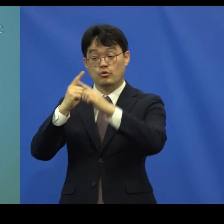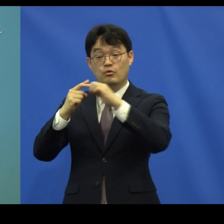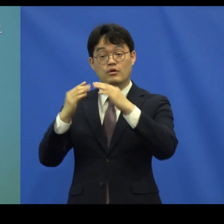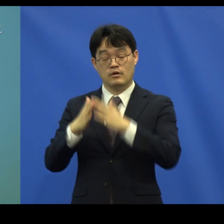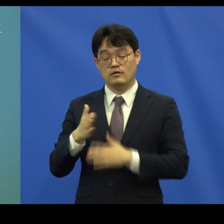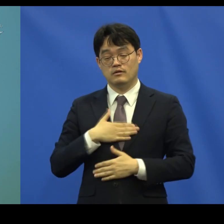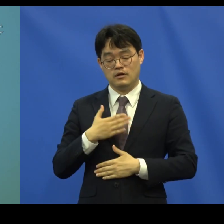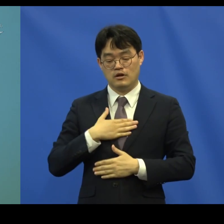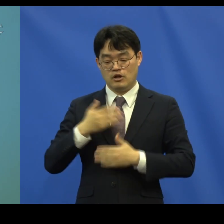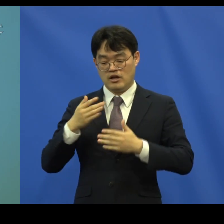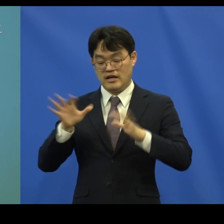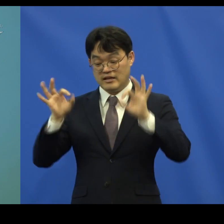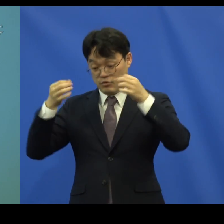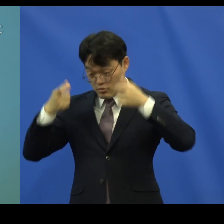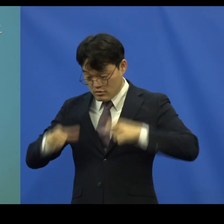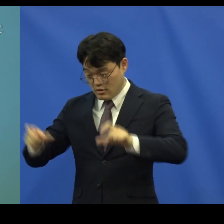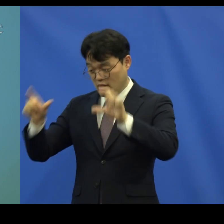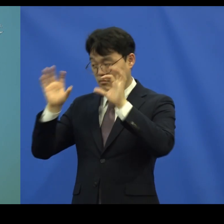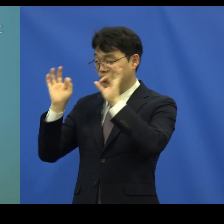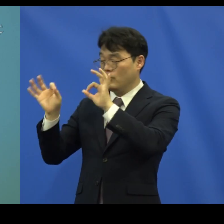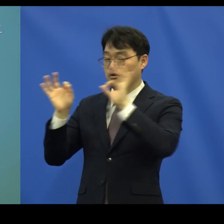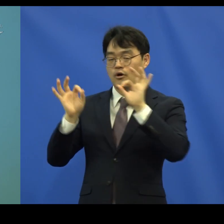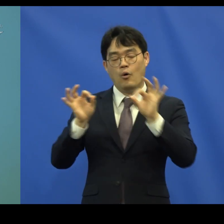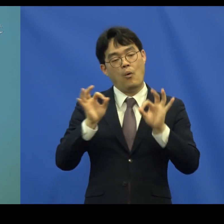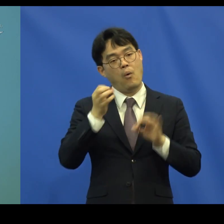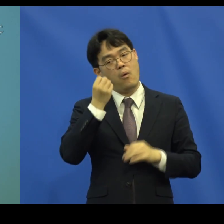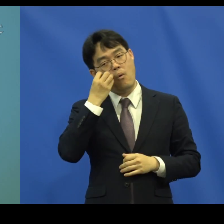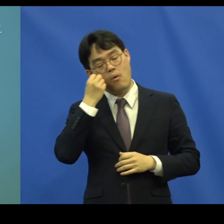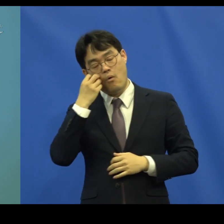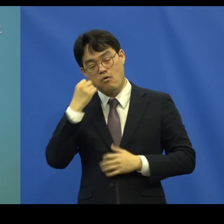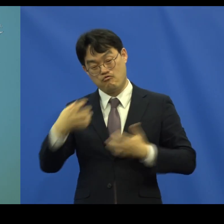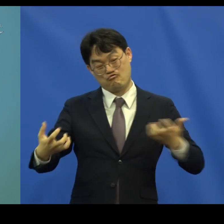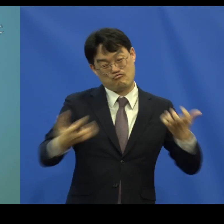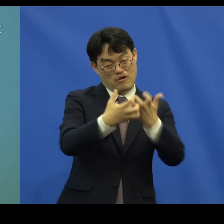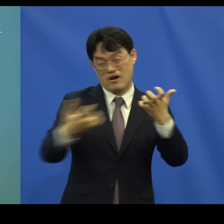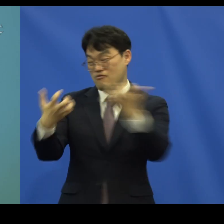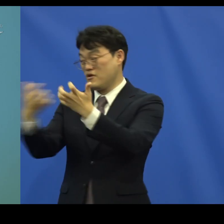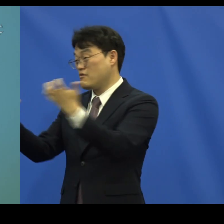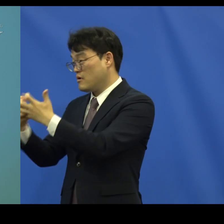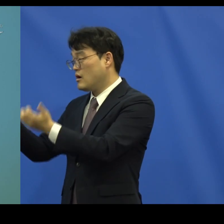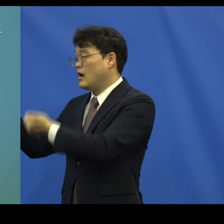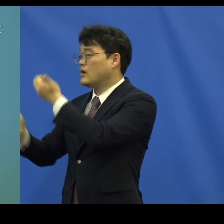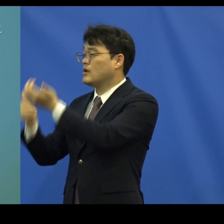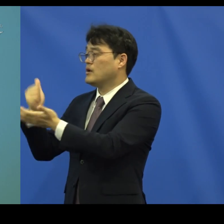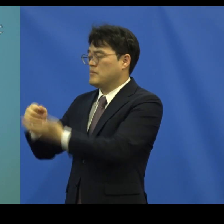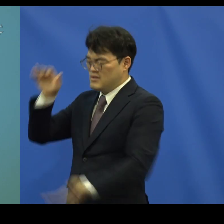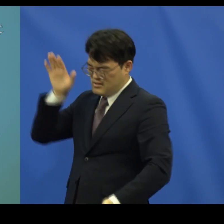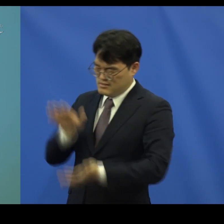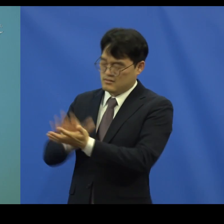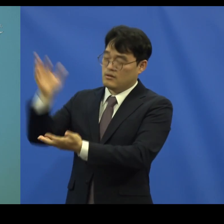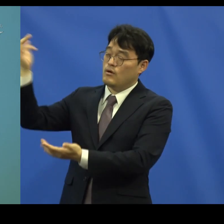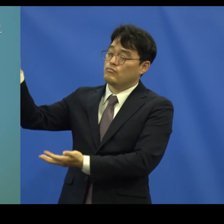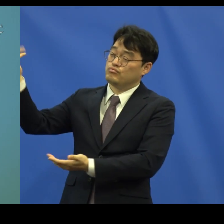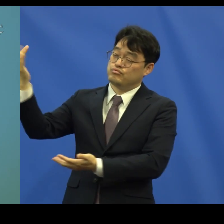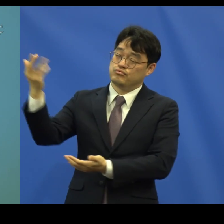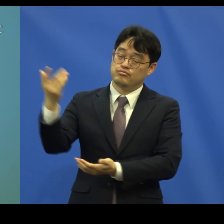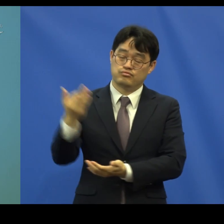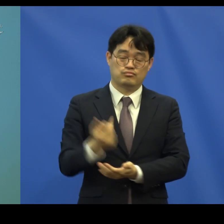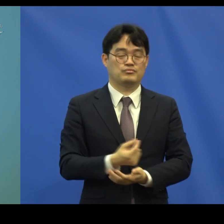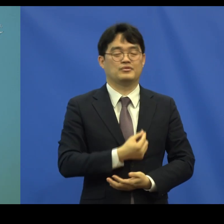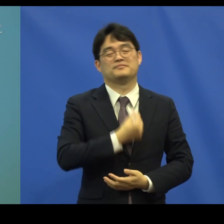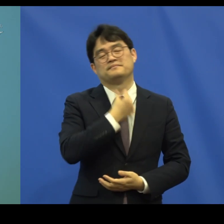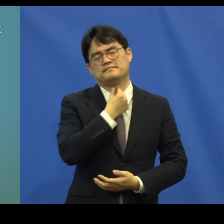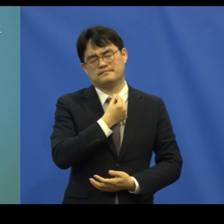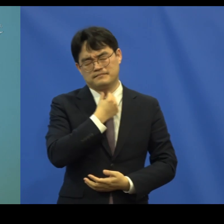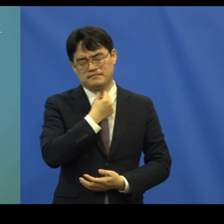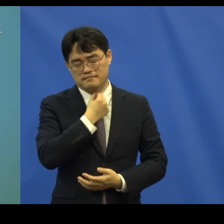하시려고 이러시나 궁금해요. 하나님의 부흥이 임하기를 갈망해요. 이 부흥은